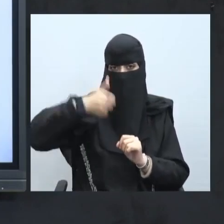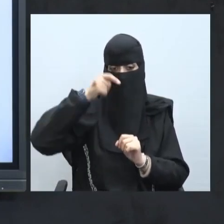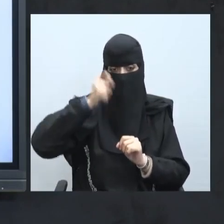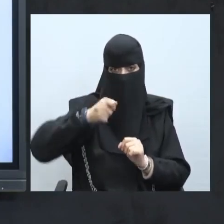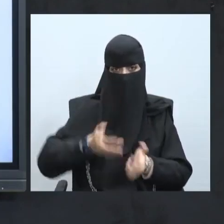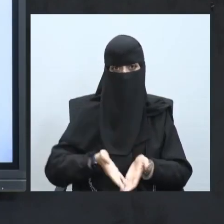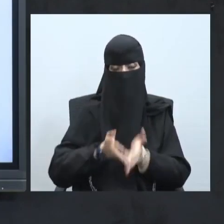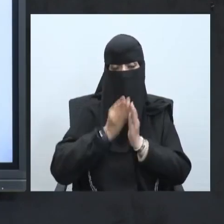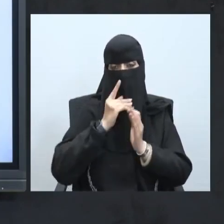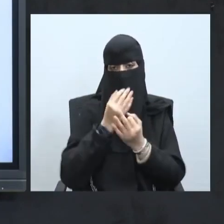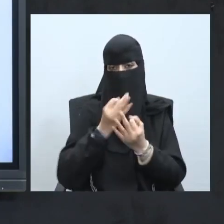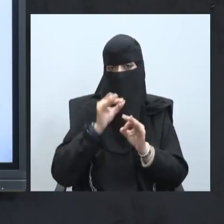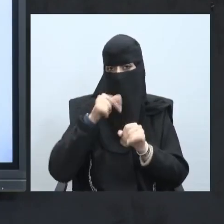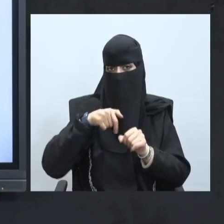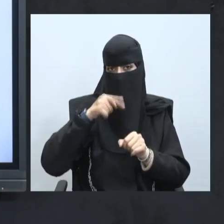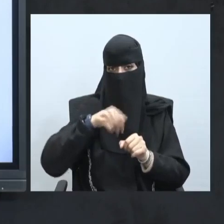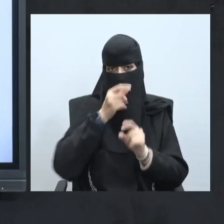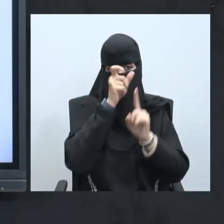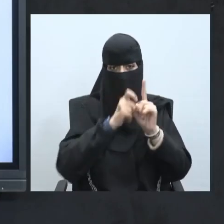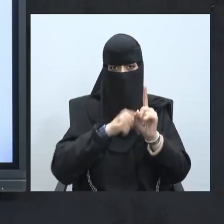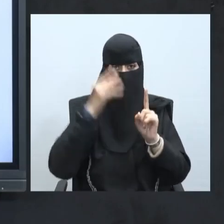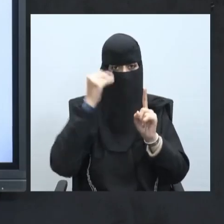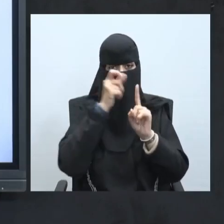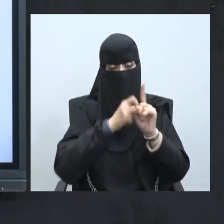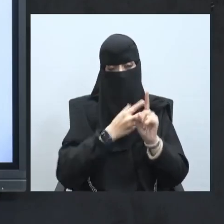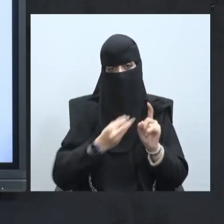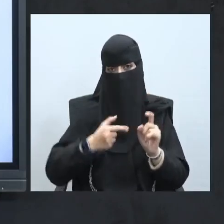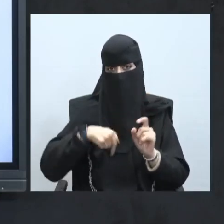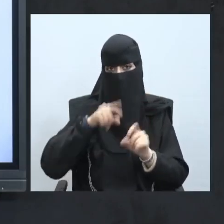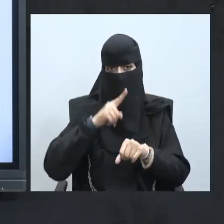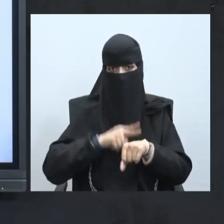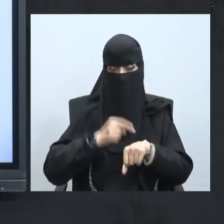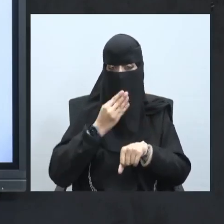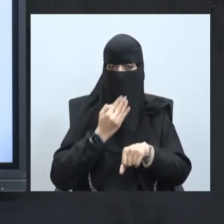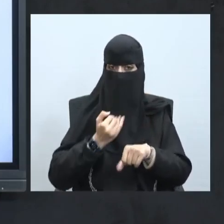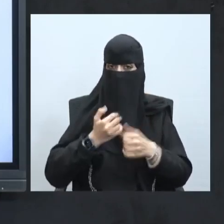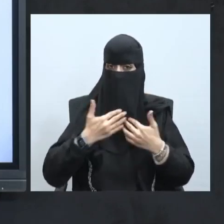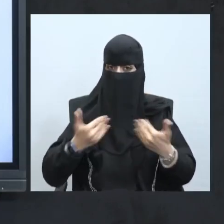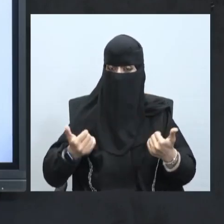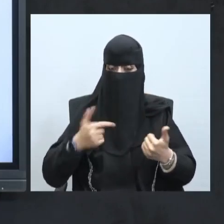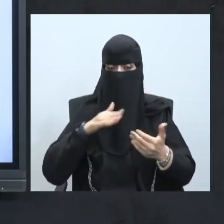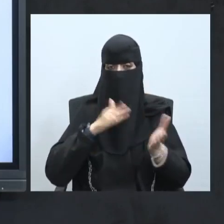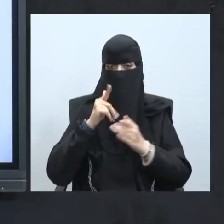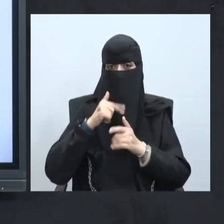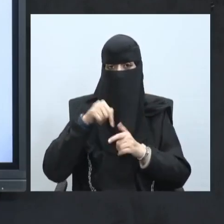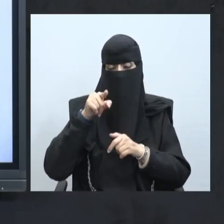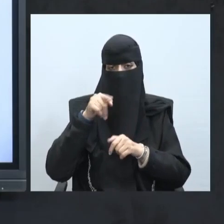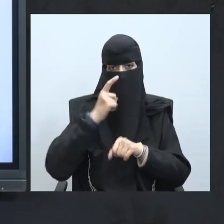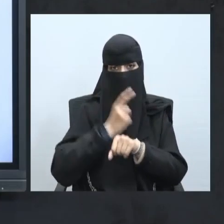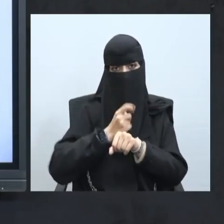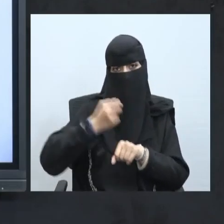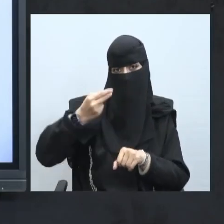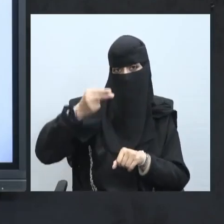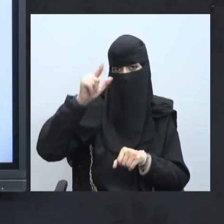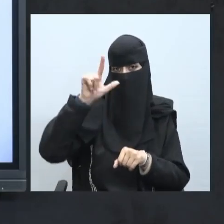صلاه واتم تسليم ابنائي الطلاب بنات الطالبات اسعد الله اوقاتكم بالخير والمسرات معكم